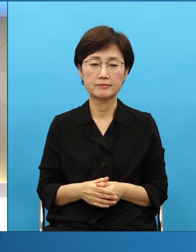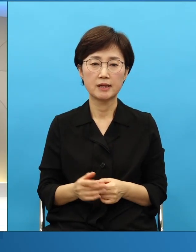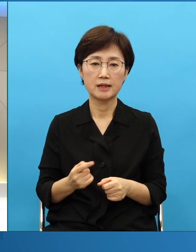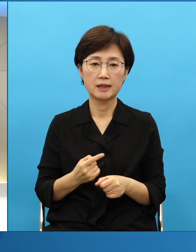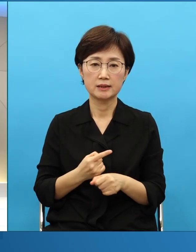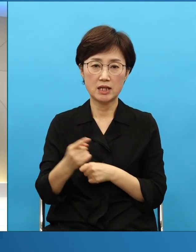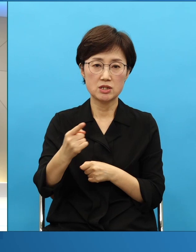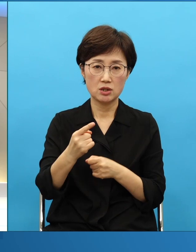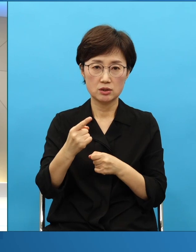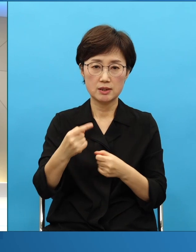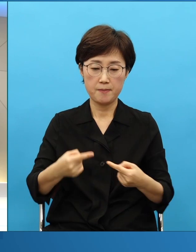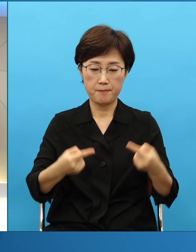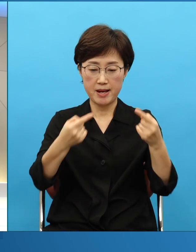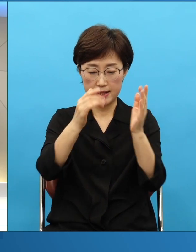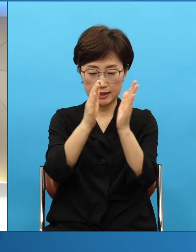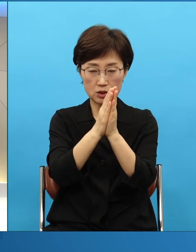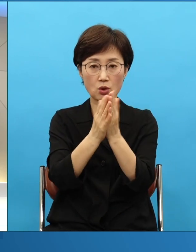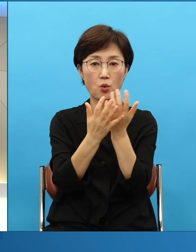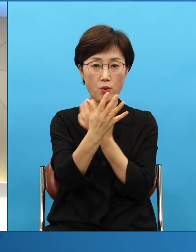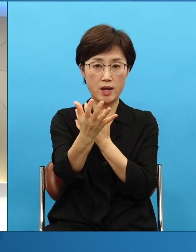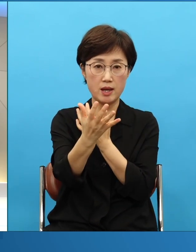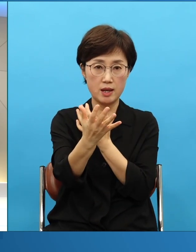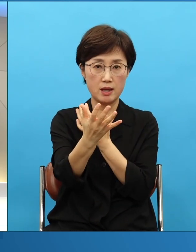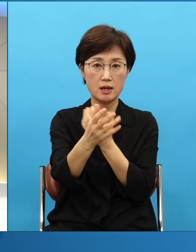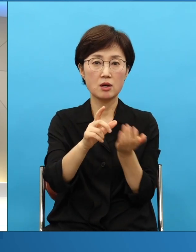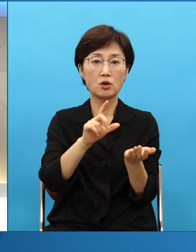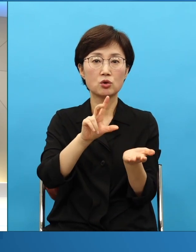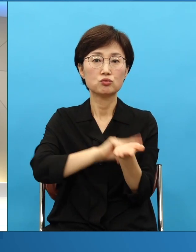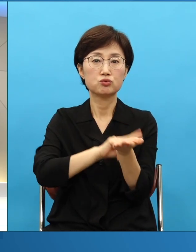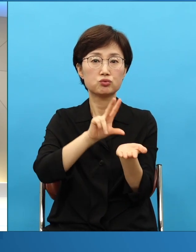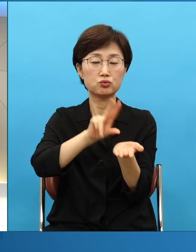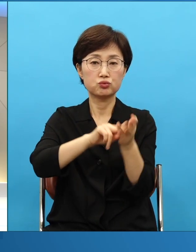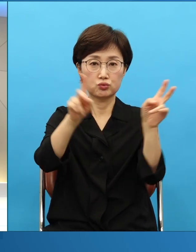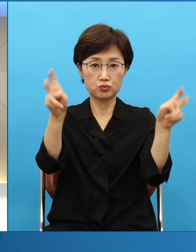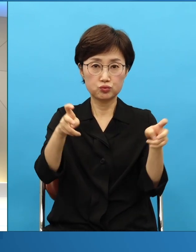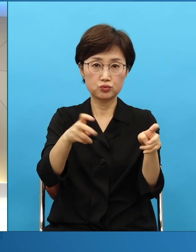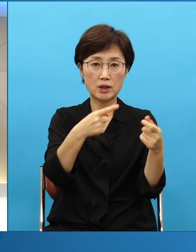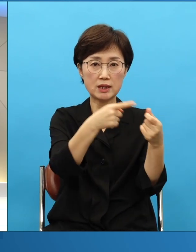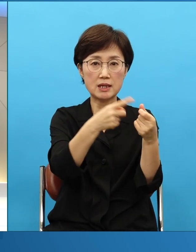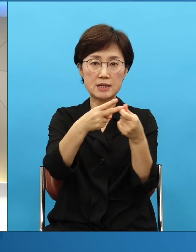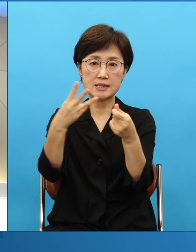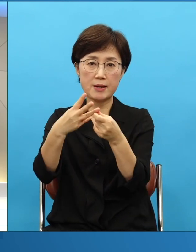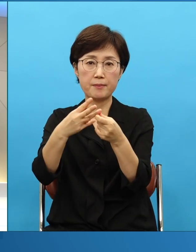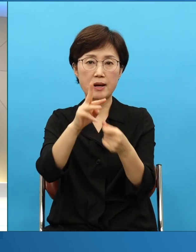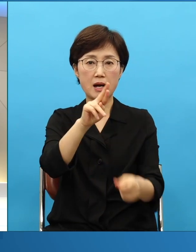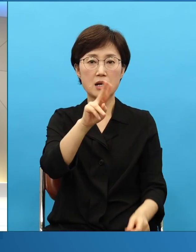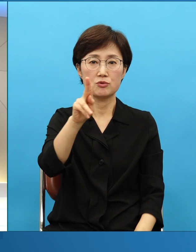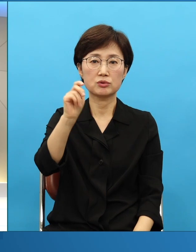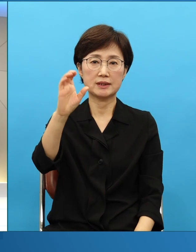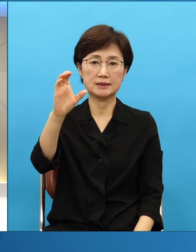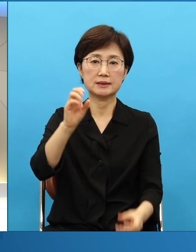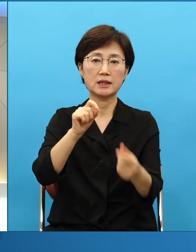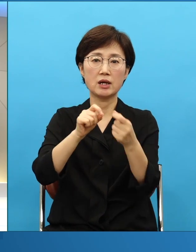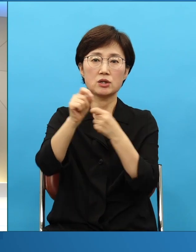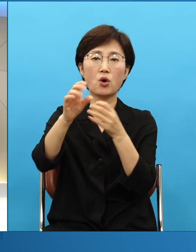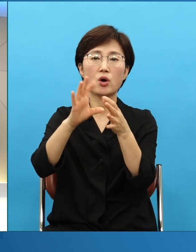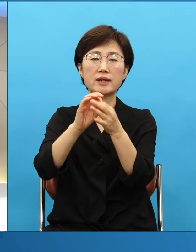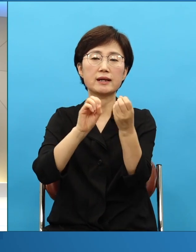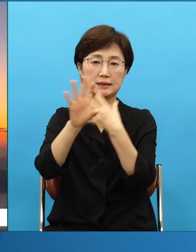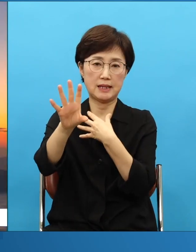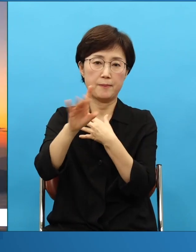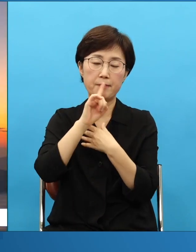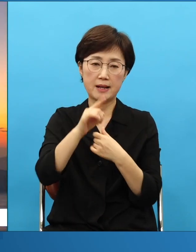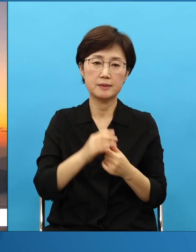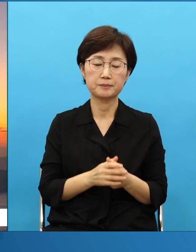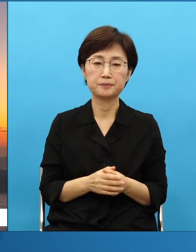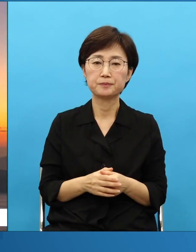2024 원단기도회가 제123 RUTC 응답의 영원이란 주제로 31일 저녁과 1월 1일 열립니다.